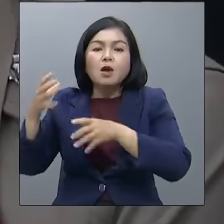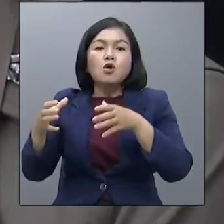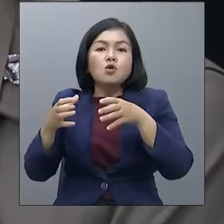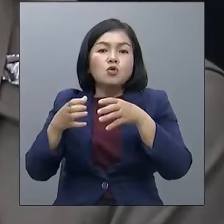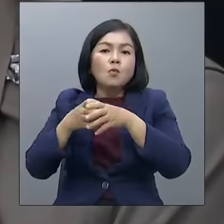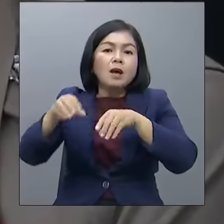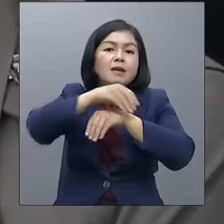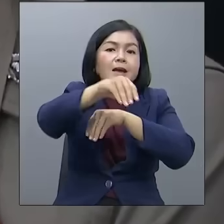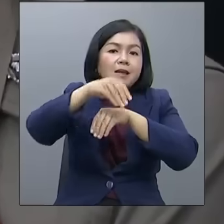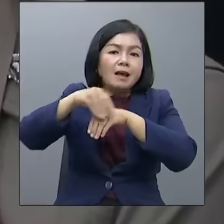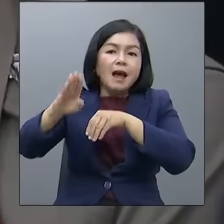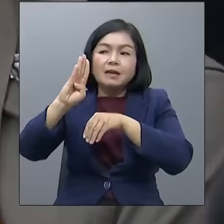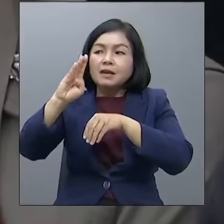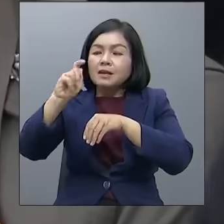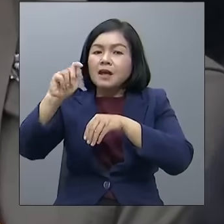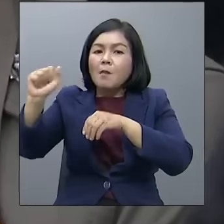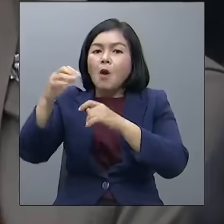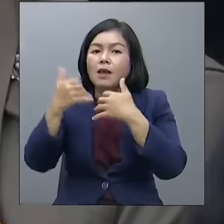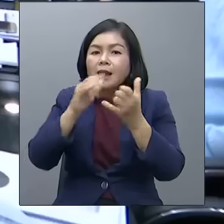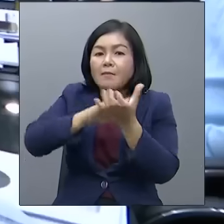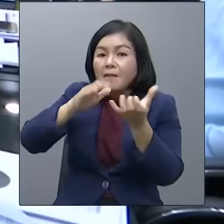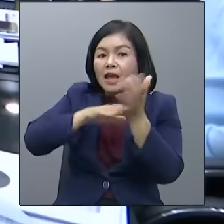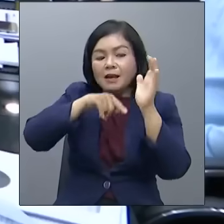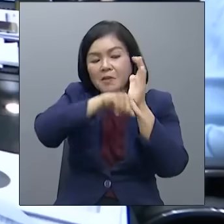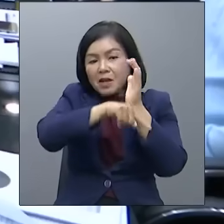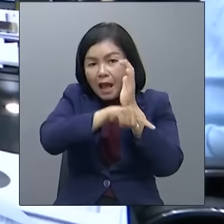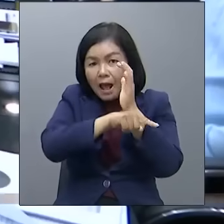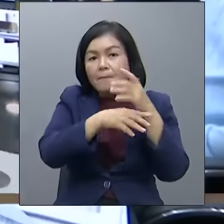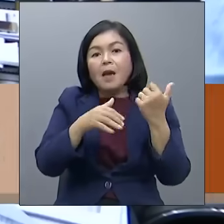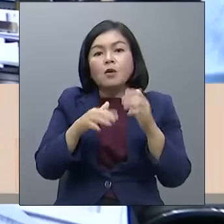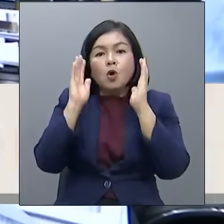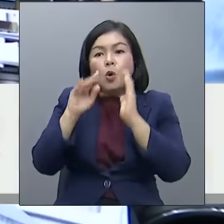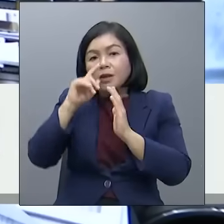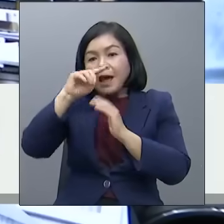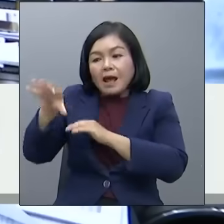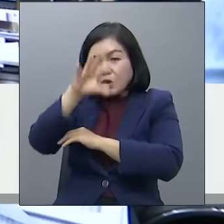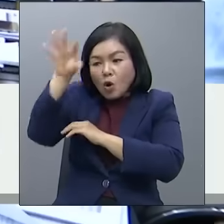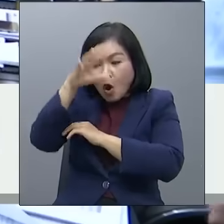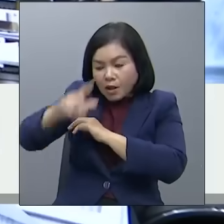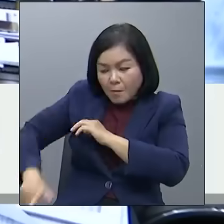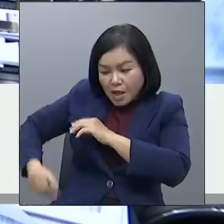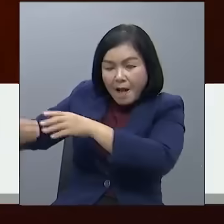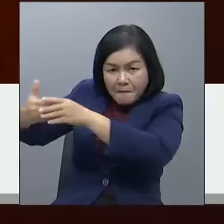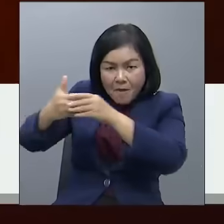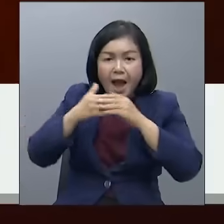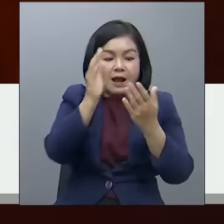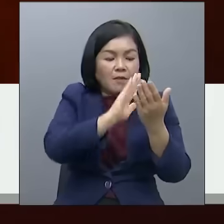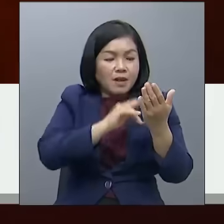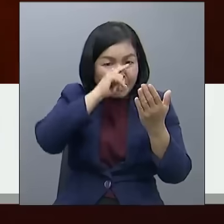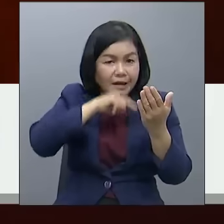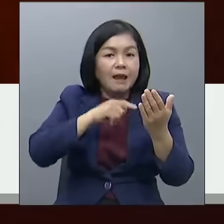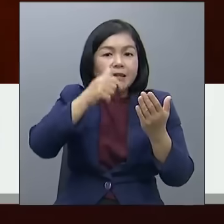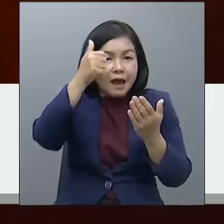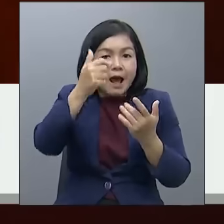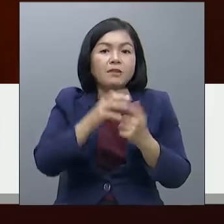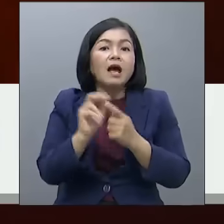อสตันจับบ่อนการพนันภาคตะวันออกพาคนไทยที่ถูกหลอกในกัมพูชากลับบ้านค่ะลำดับที่2พลตำรวจ